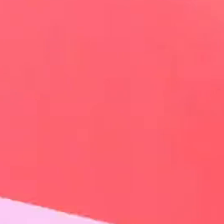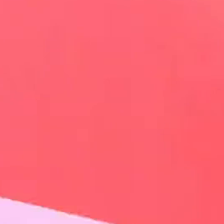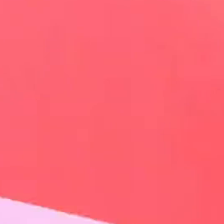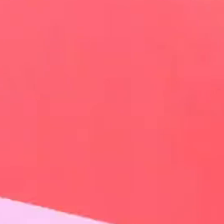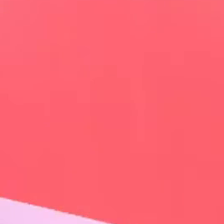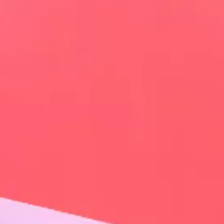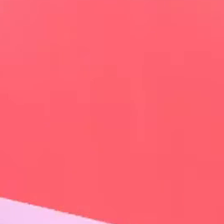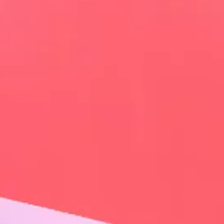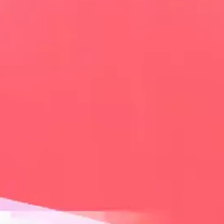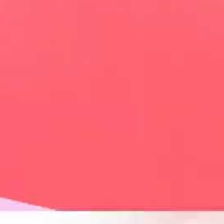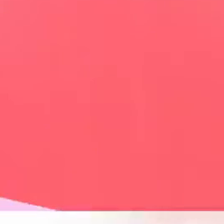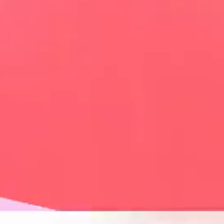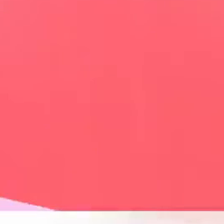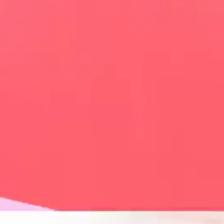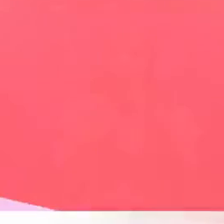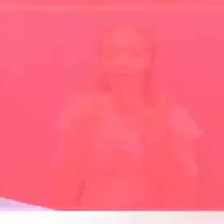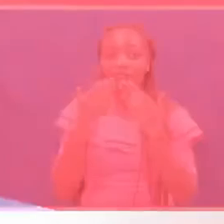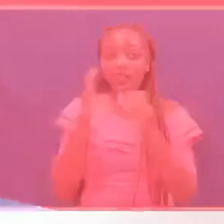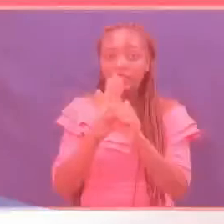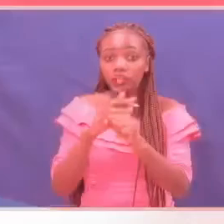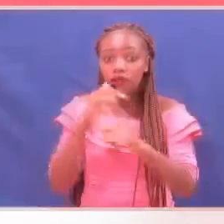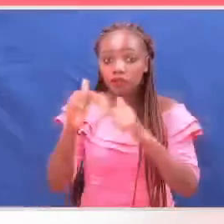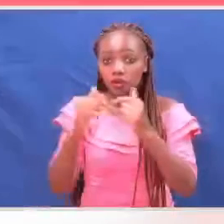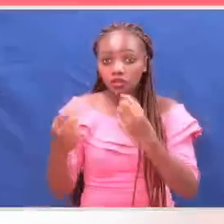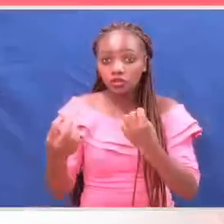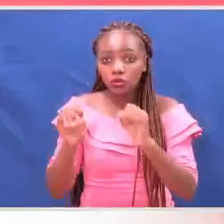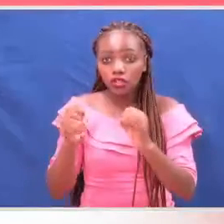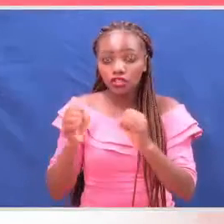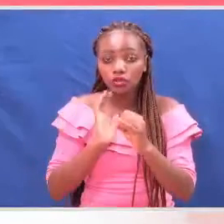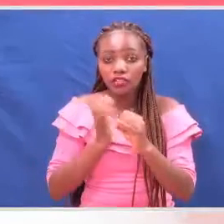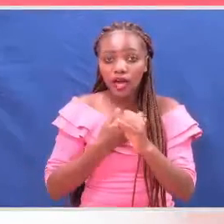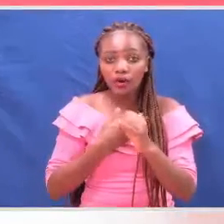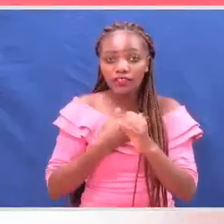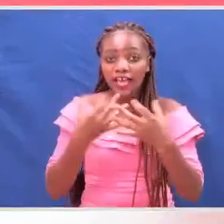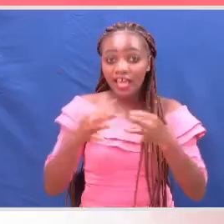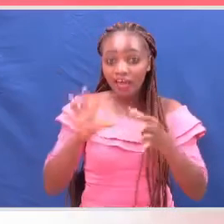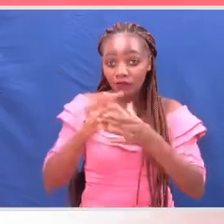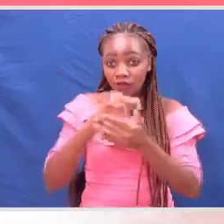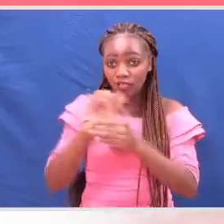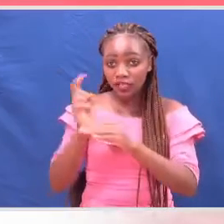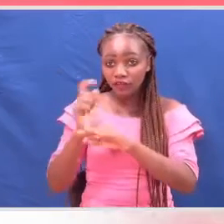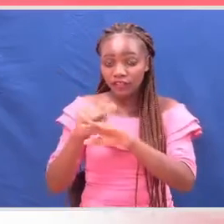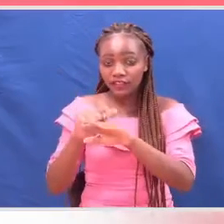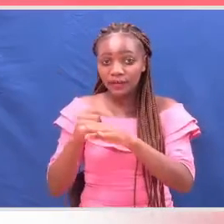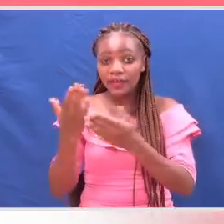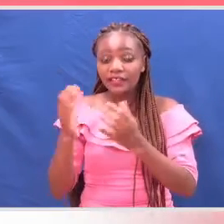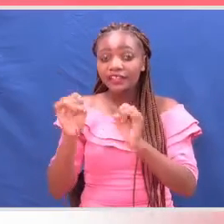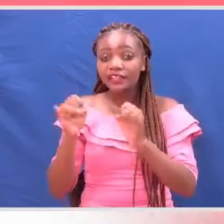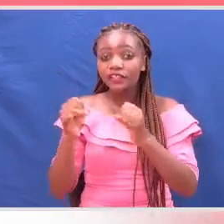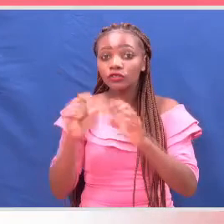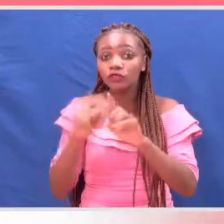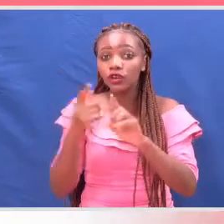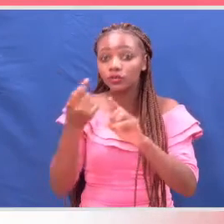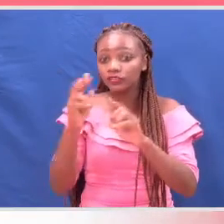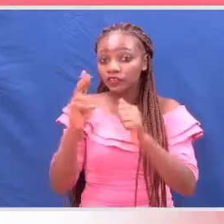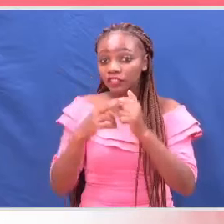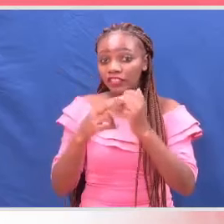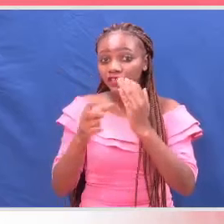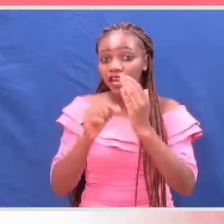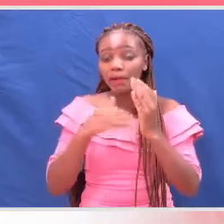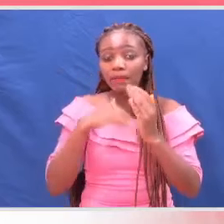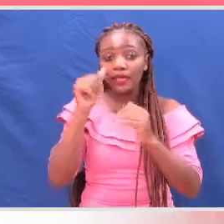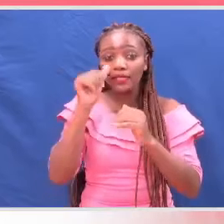Karibu tena mtazamaji, shukran kwa kuzidi kufuatilia taarifa hizi. Iwapo ndo mwanzo unajiunga nasi, mienyi wako Andrin